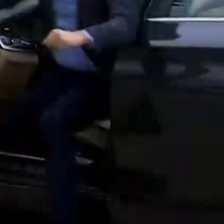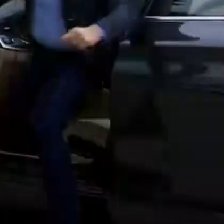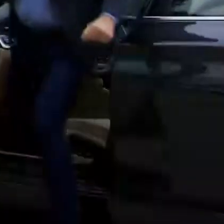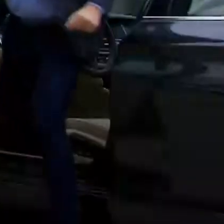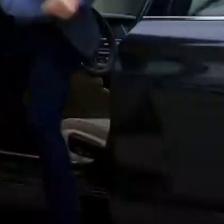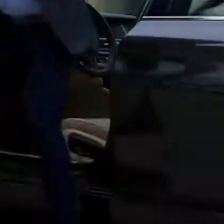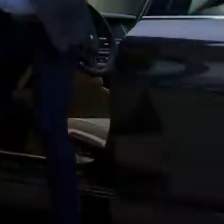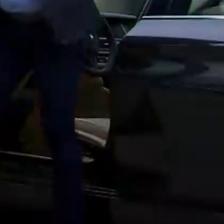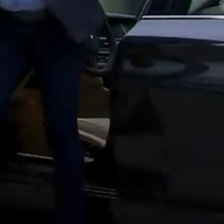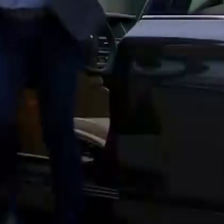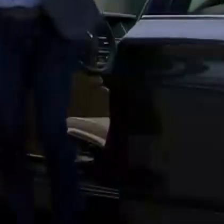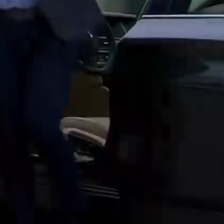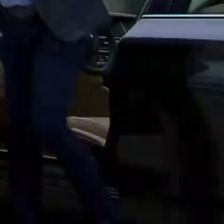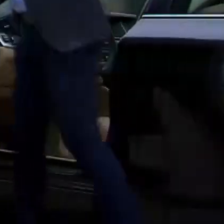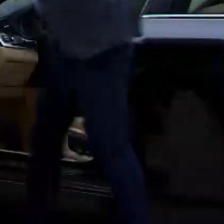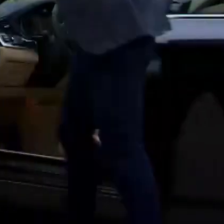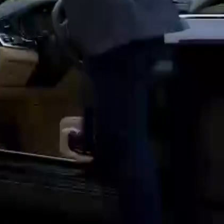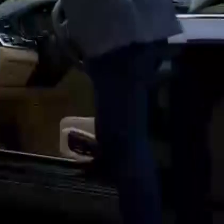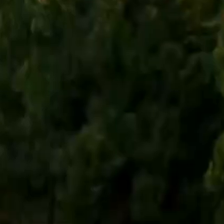indi.